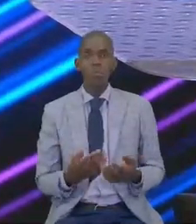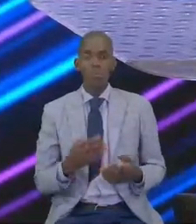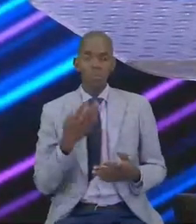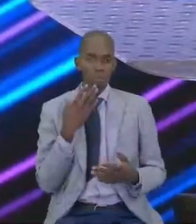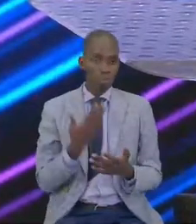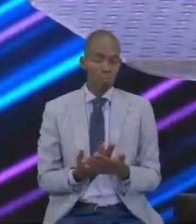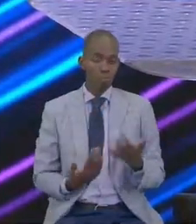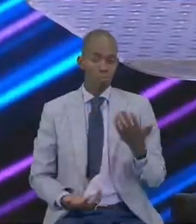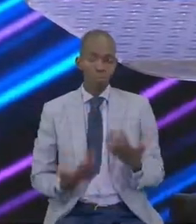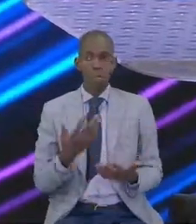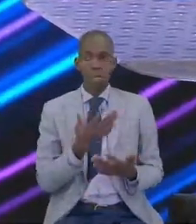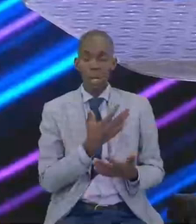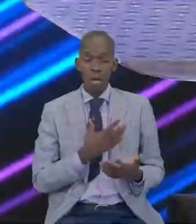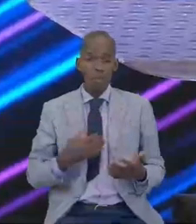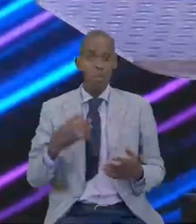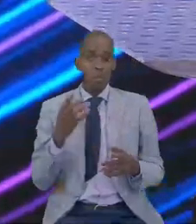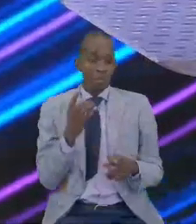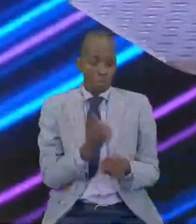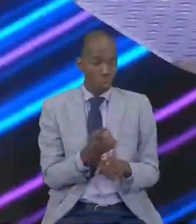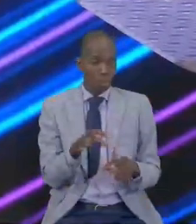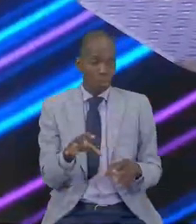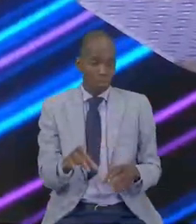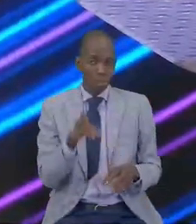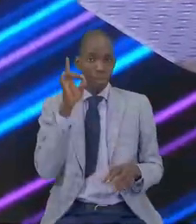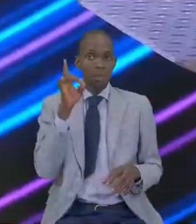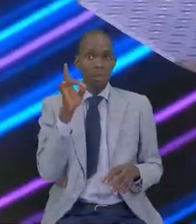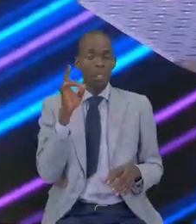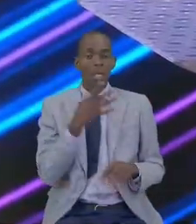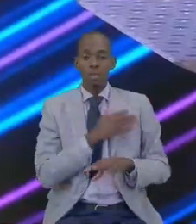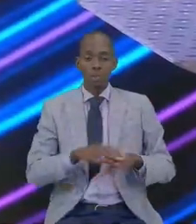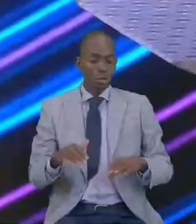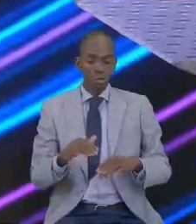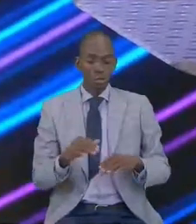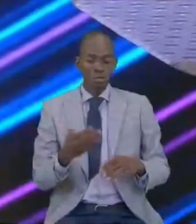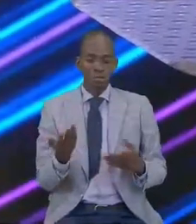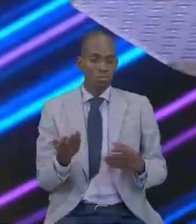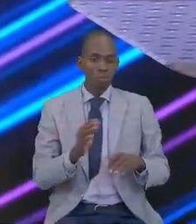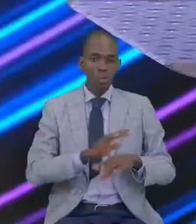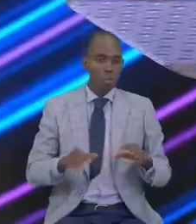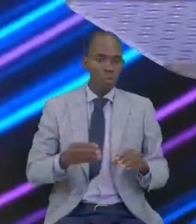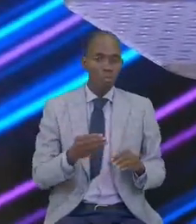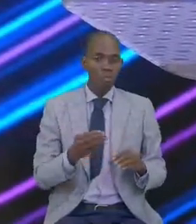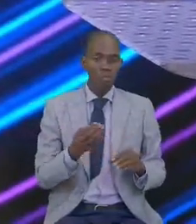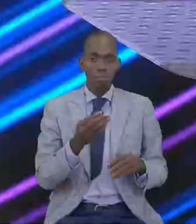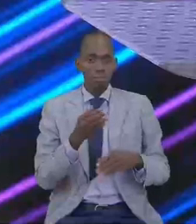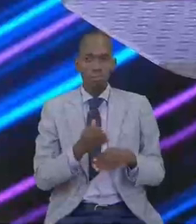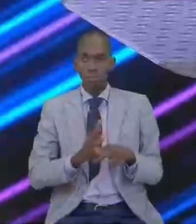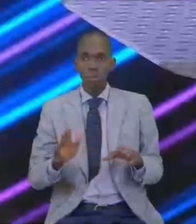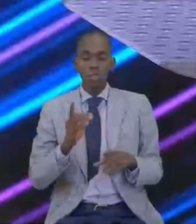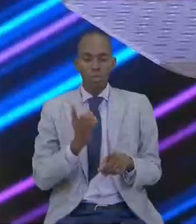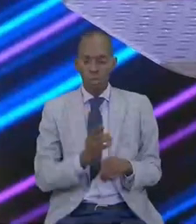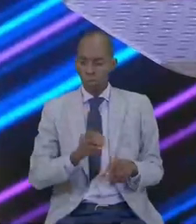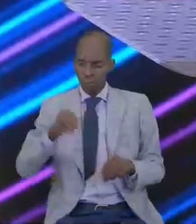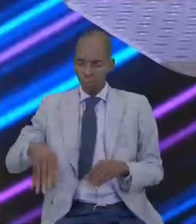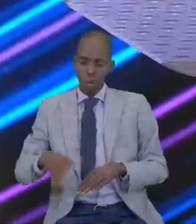carotte, tu ne coupes pas, tu prépares et tu plantes ça. Et tu dis maintenant, d'autres carottes, est-ce